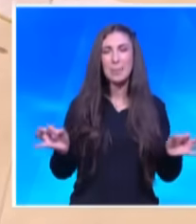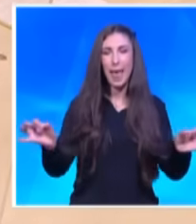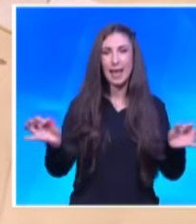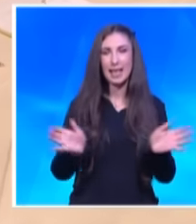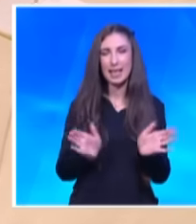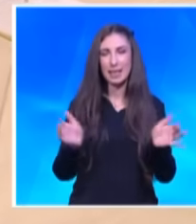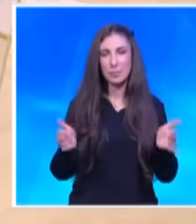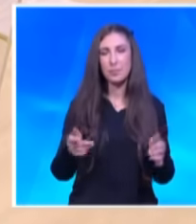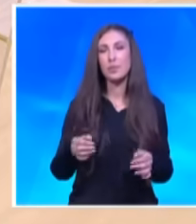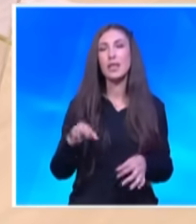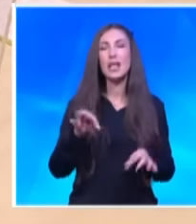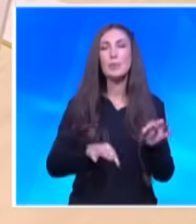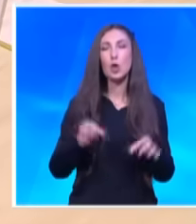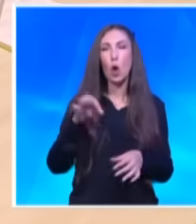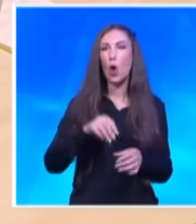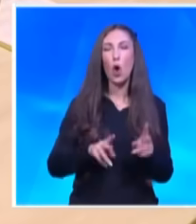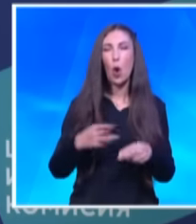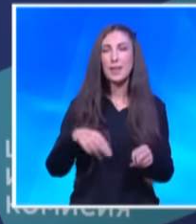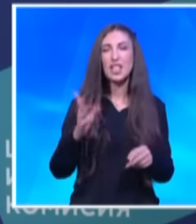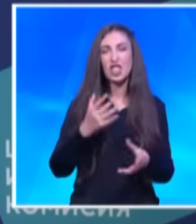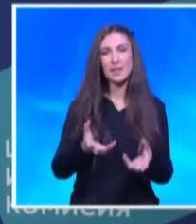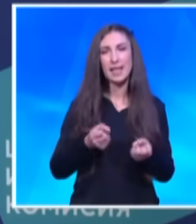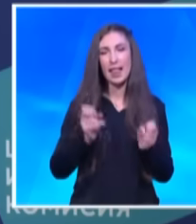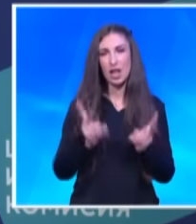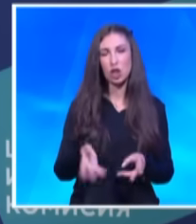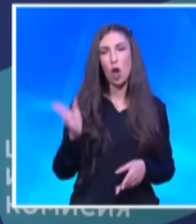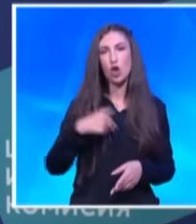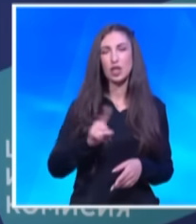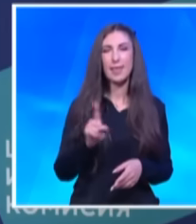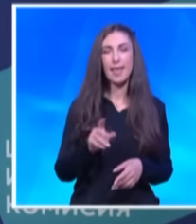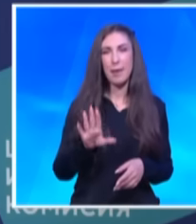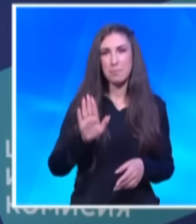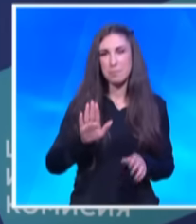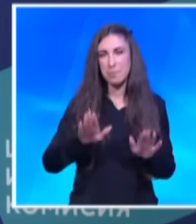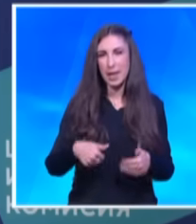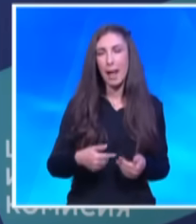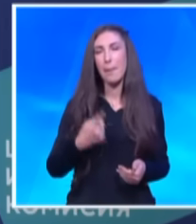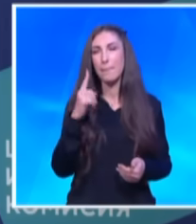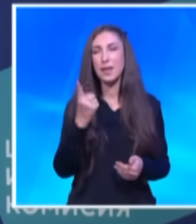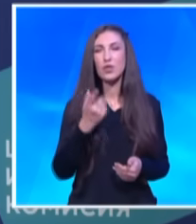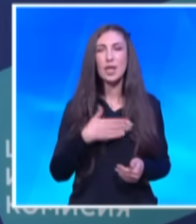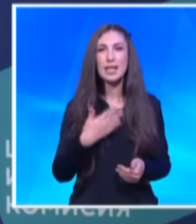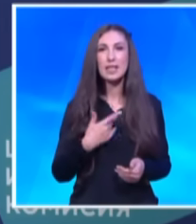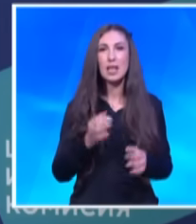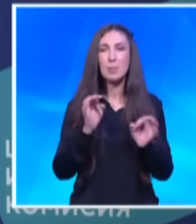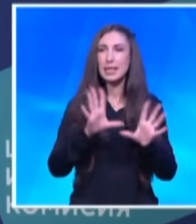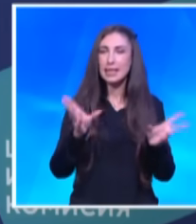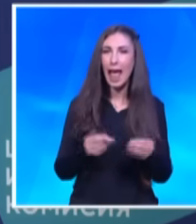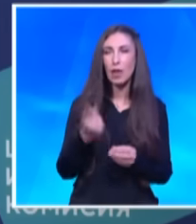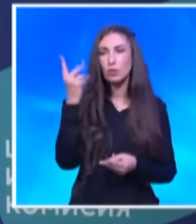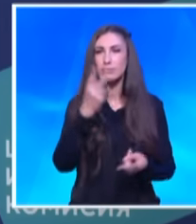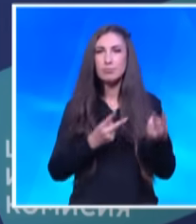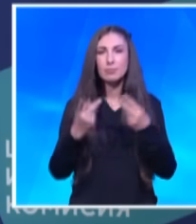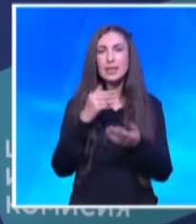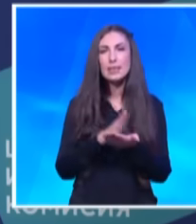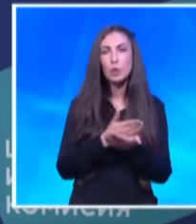Централната избирателна комисия предстои да вземе решение. Все още не сме го приели по причината, че искахме да определим заедно, съвместно, при